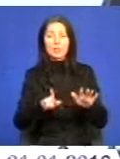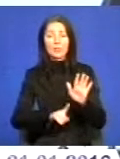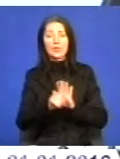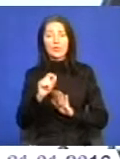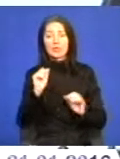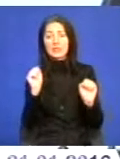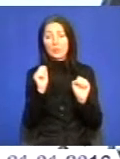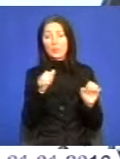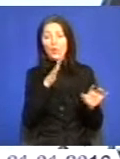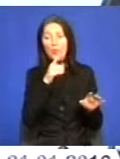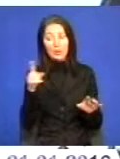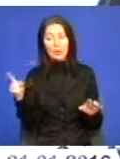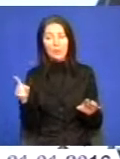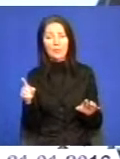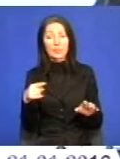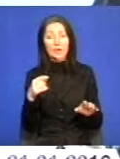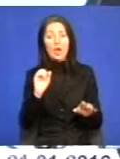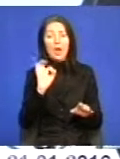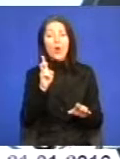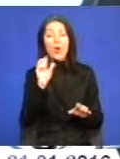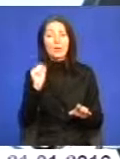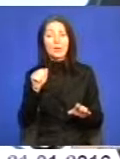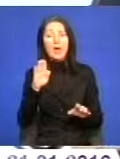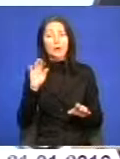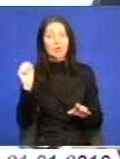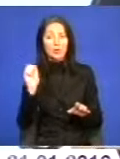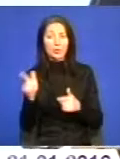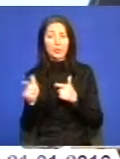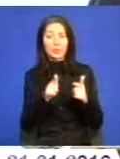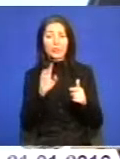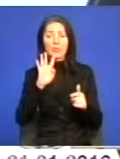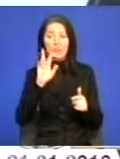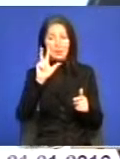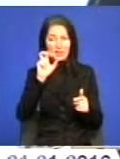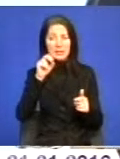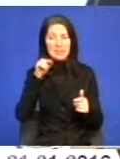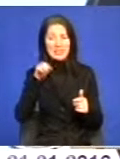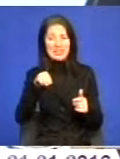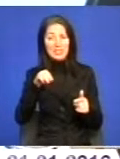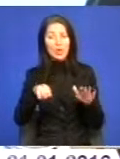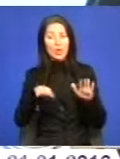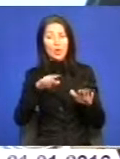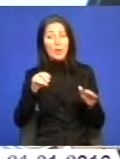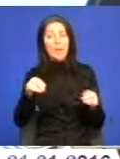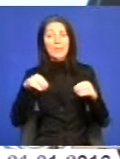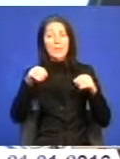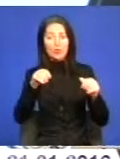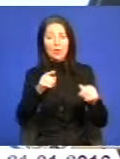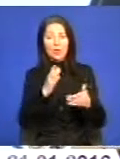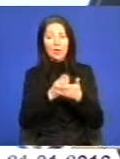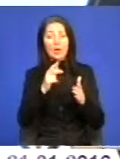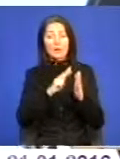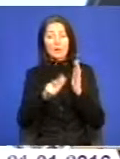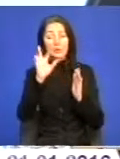періоду облавтодором було заготовлено 33 тисячі тонн піску, що становить 80%